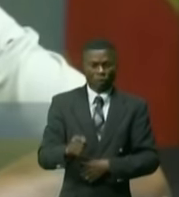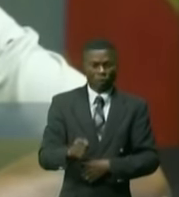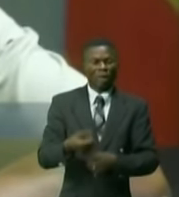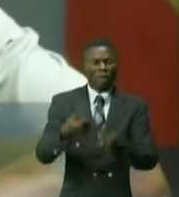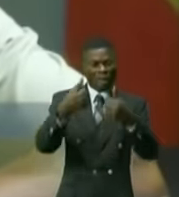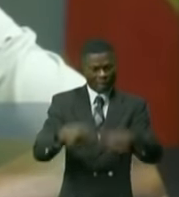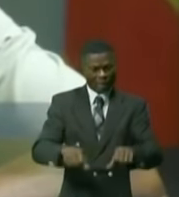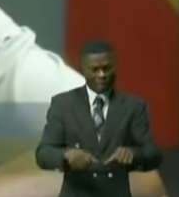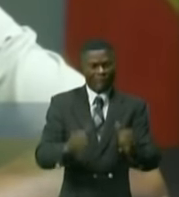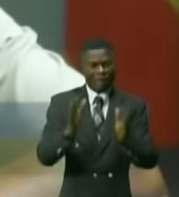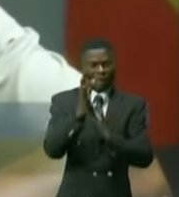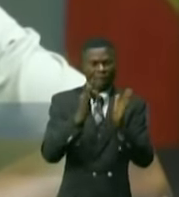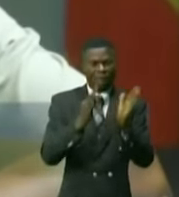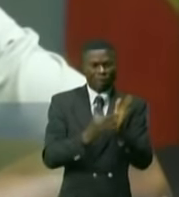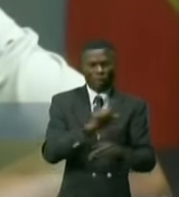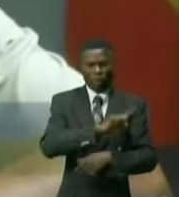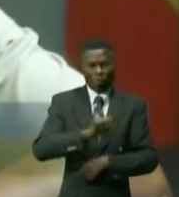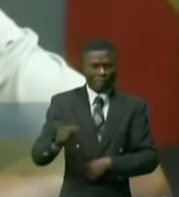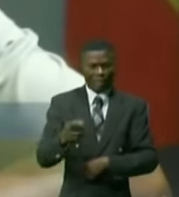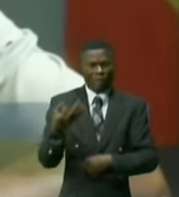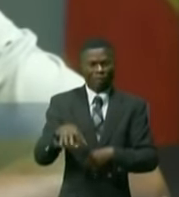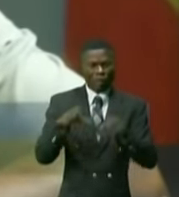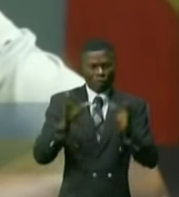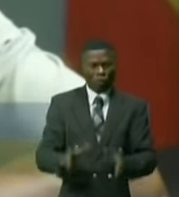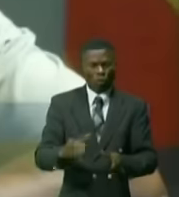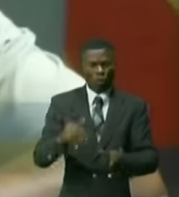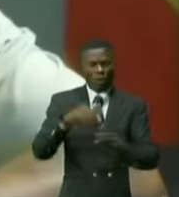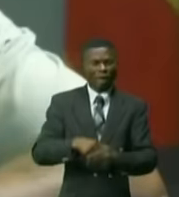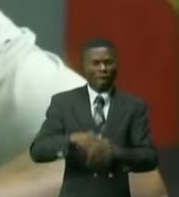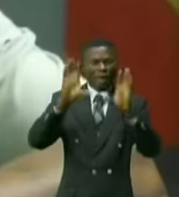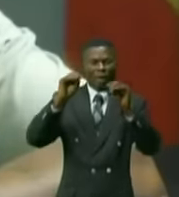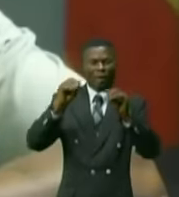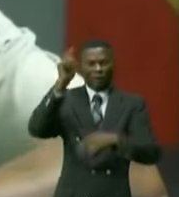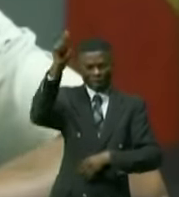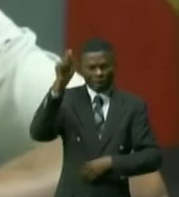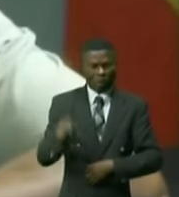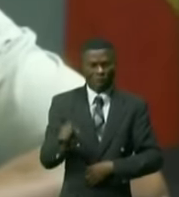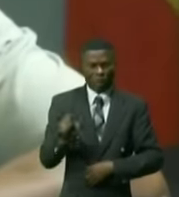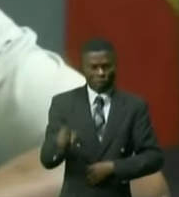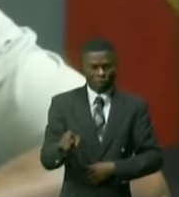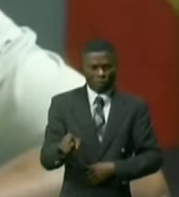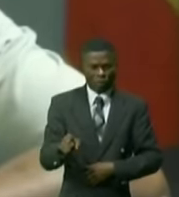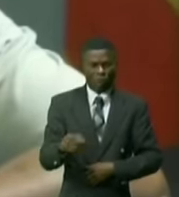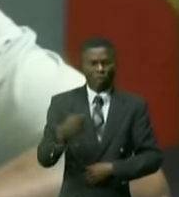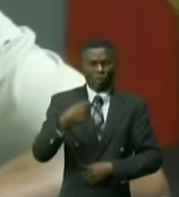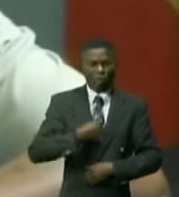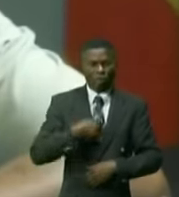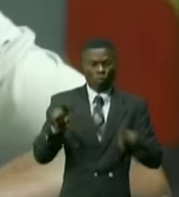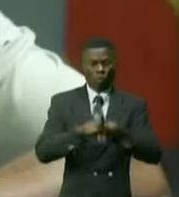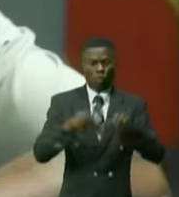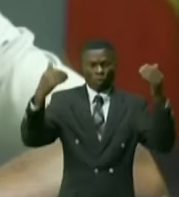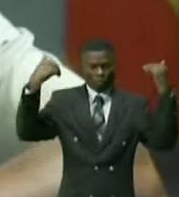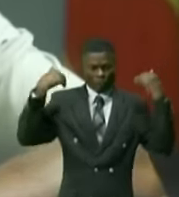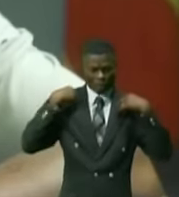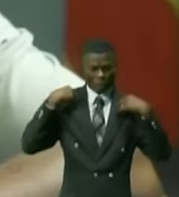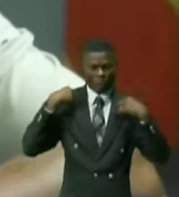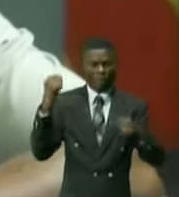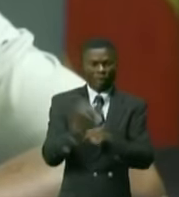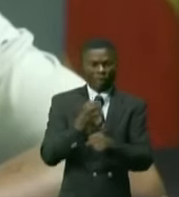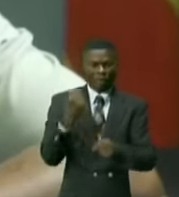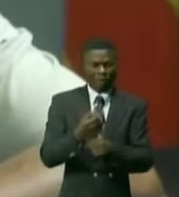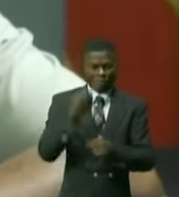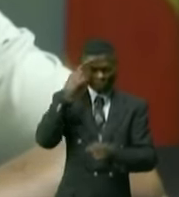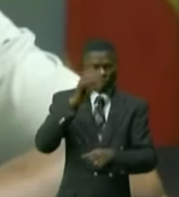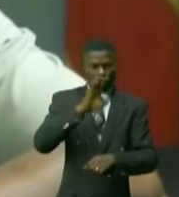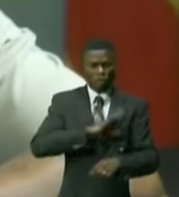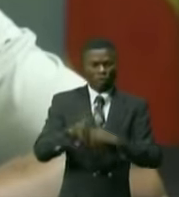000 francs congolais dans les cantines militaires. Et donc, moi, en tant que commandant service national, du service